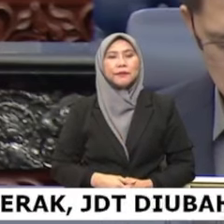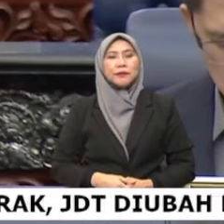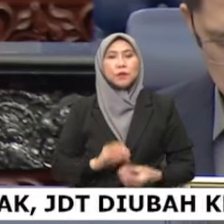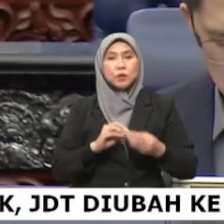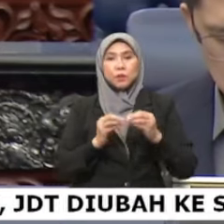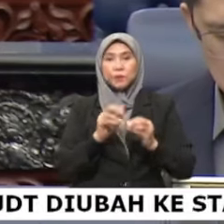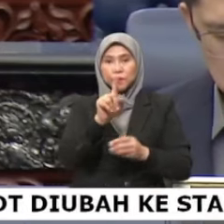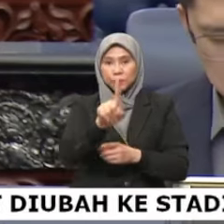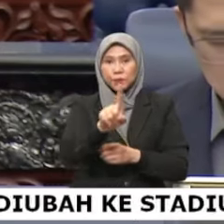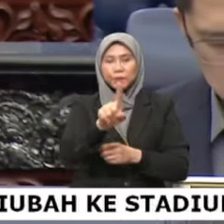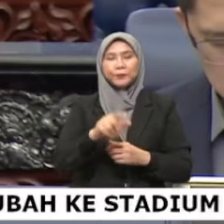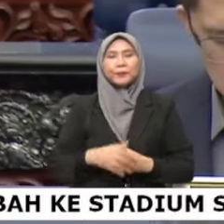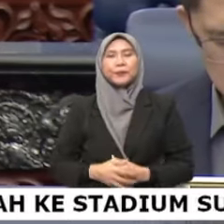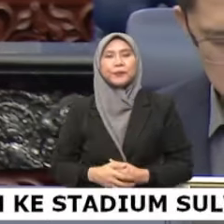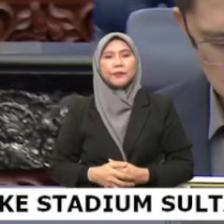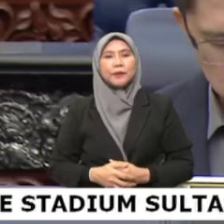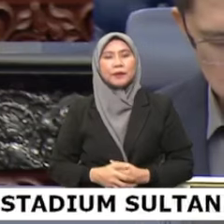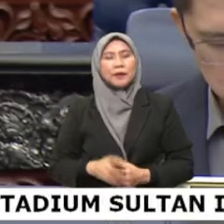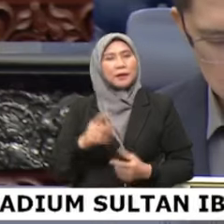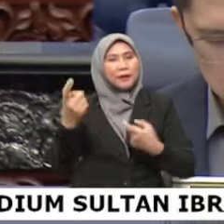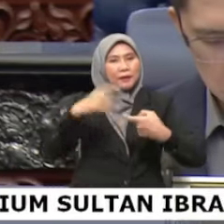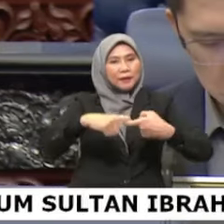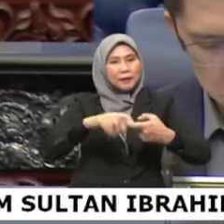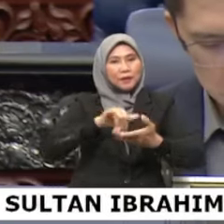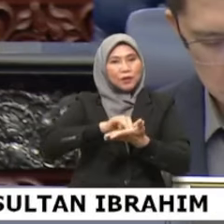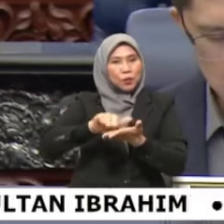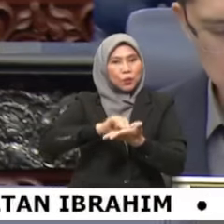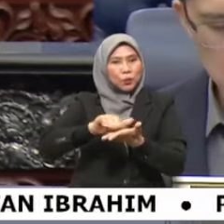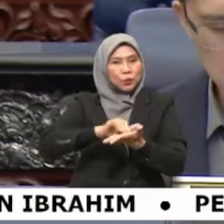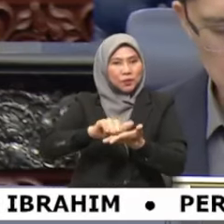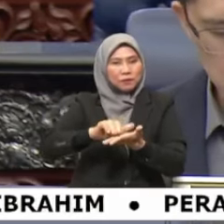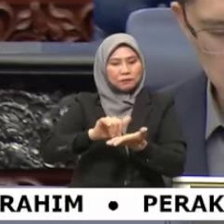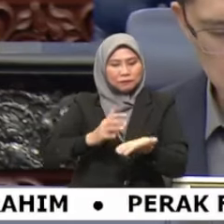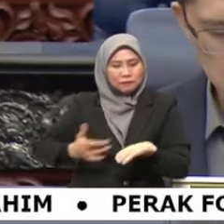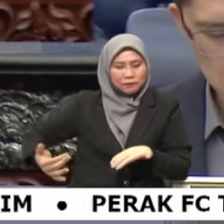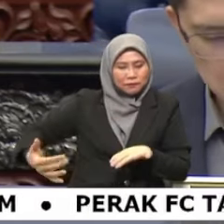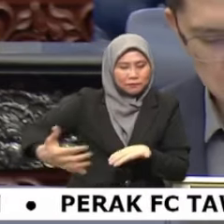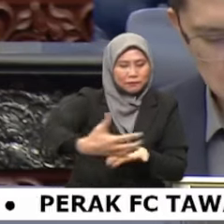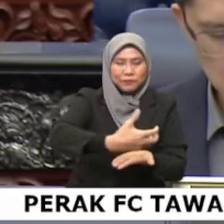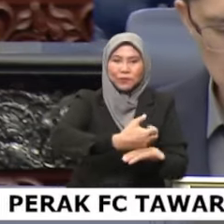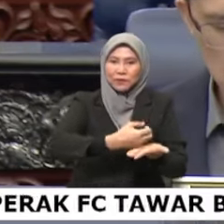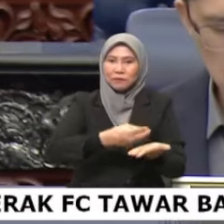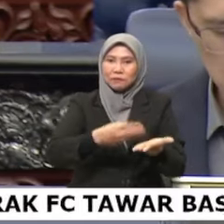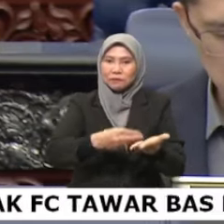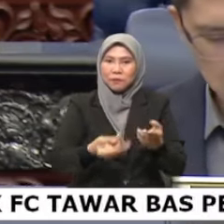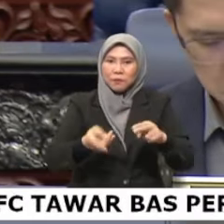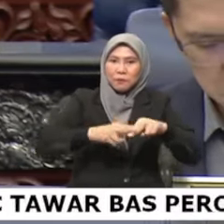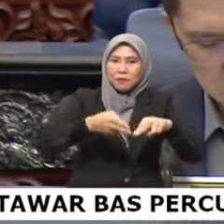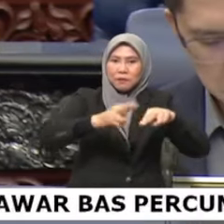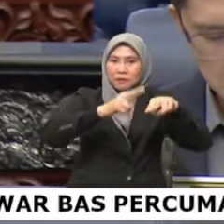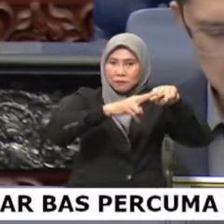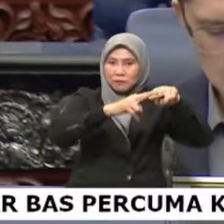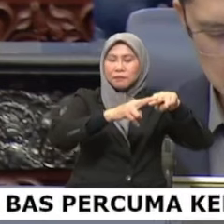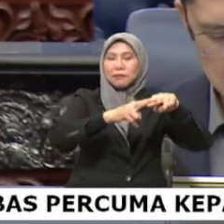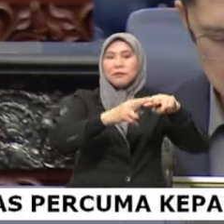kepada berkenaan dengan fee yang telah pun dikutip yang meningkat dari saban tahun